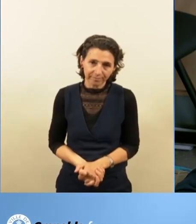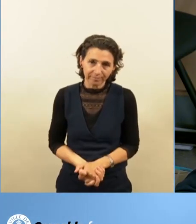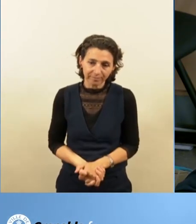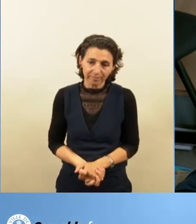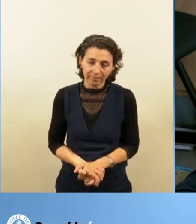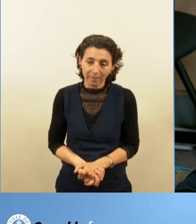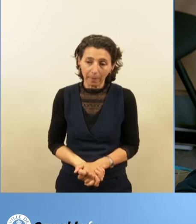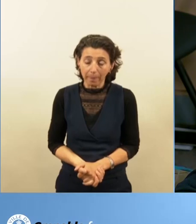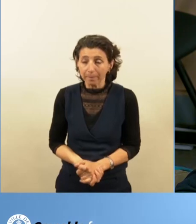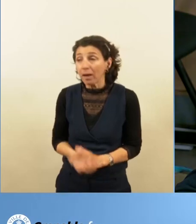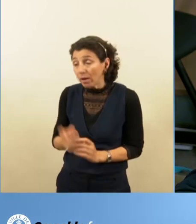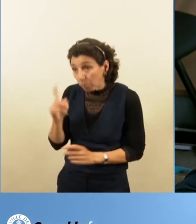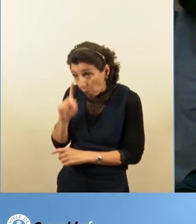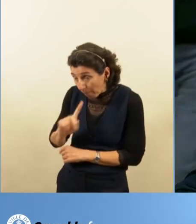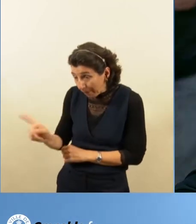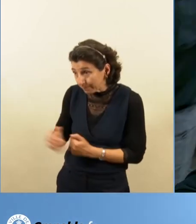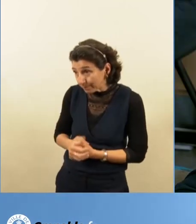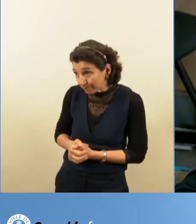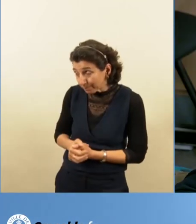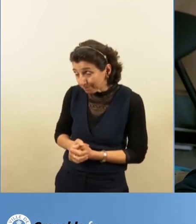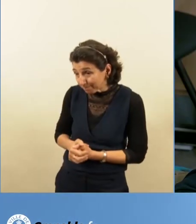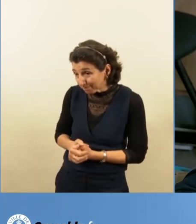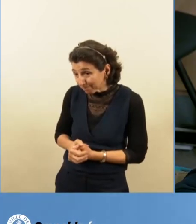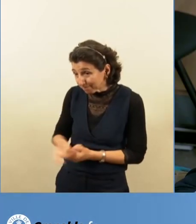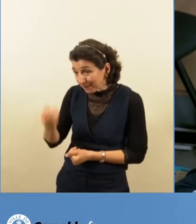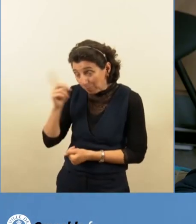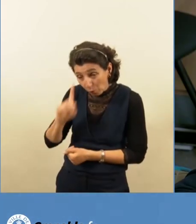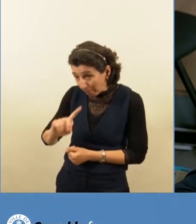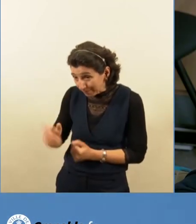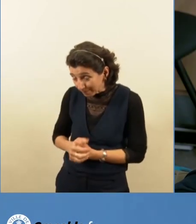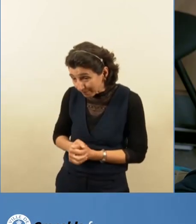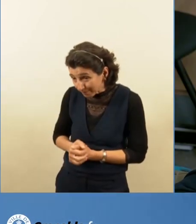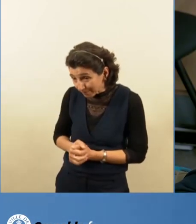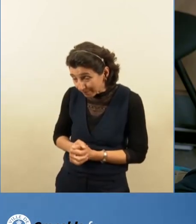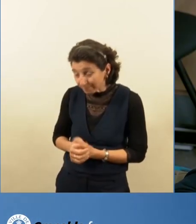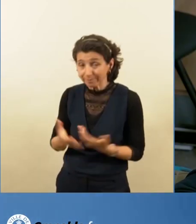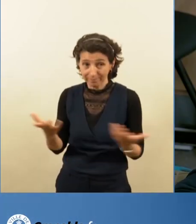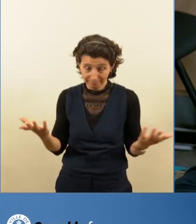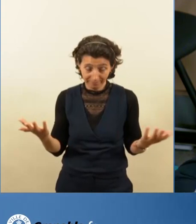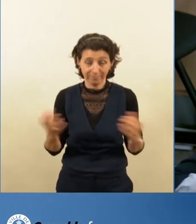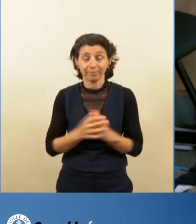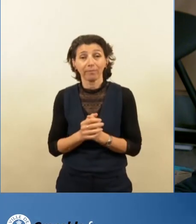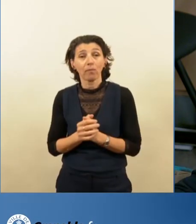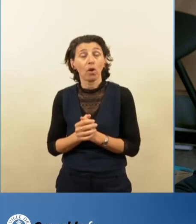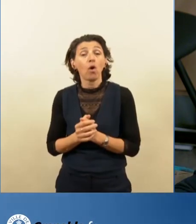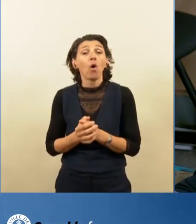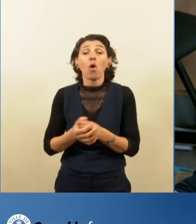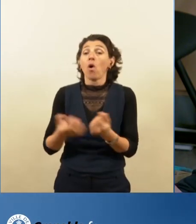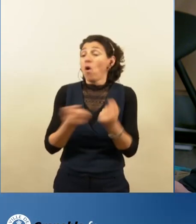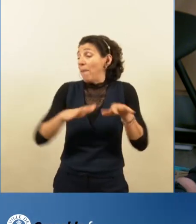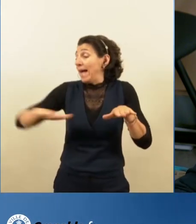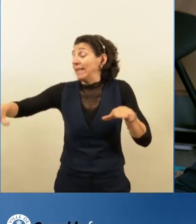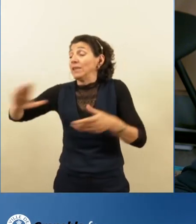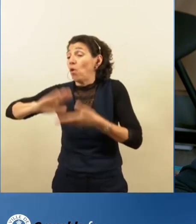mais pourquoi pas ce serait peut-être plus intéressant d'avoir de la du transport ou alors des parkings relais les plus